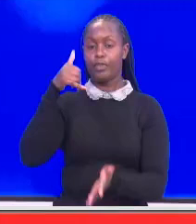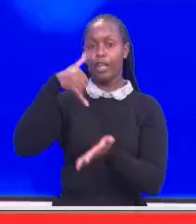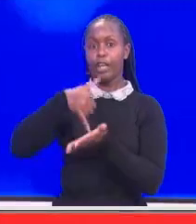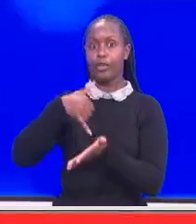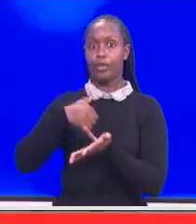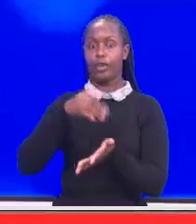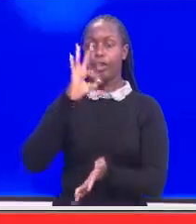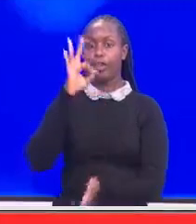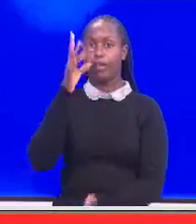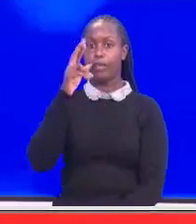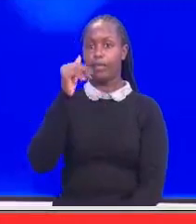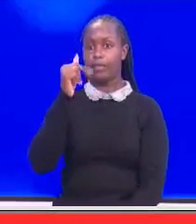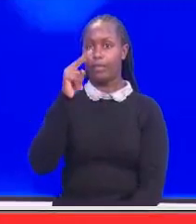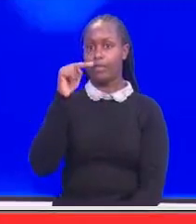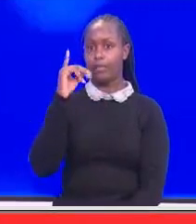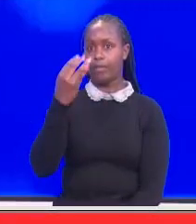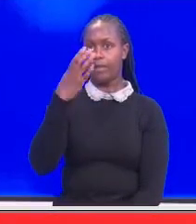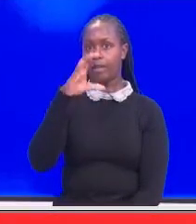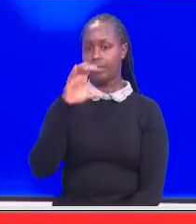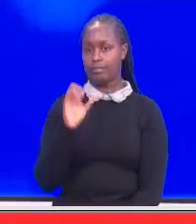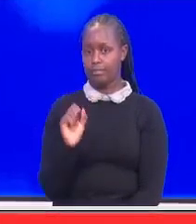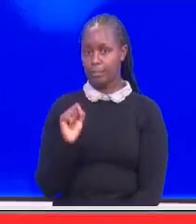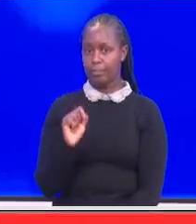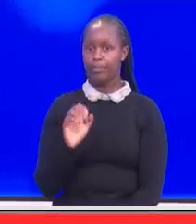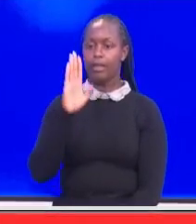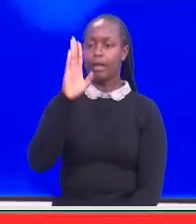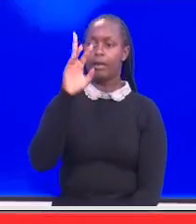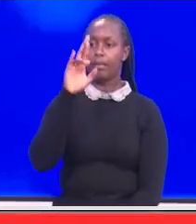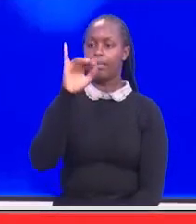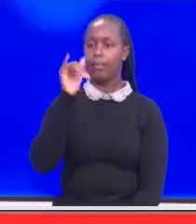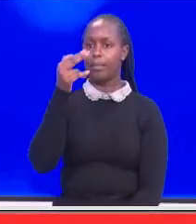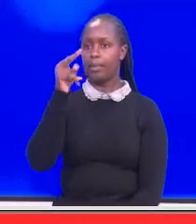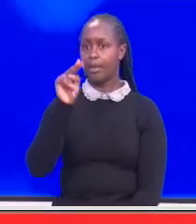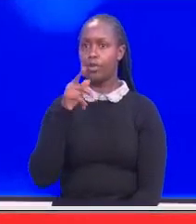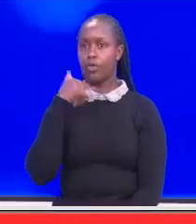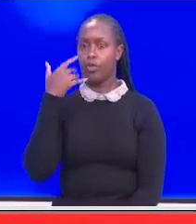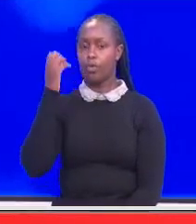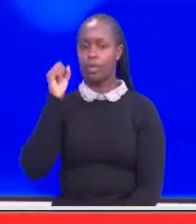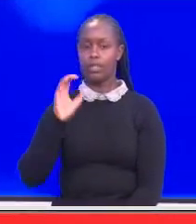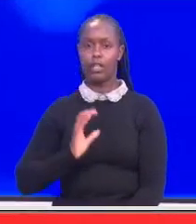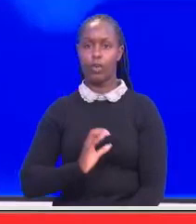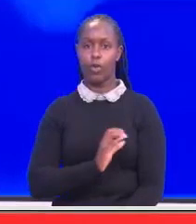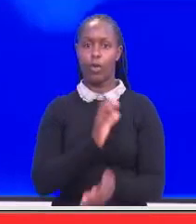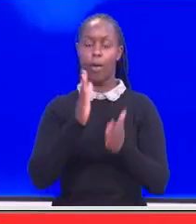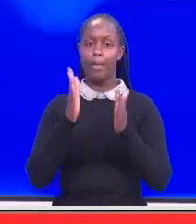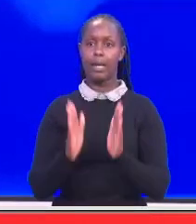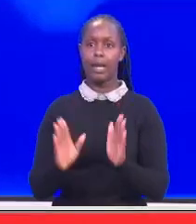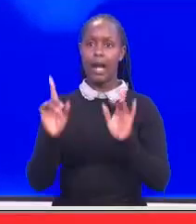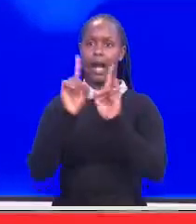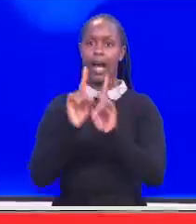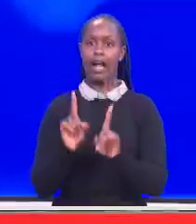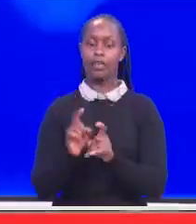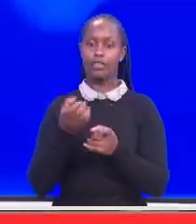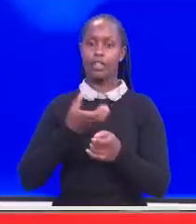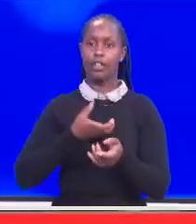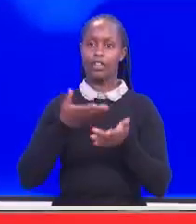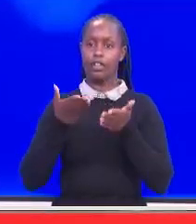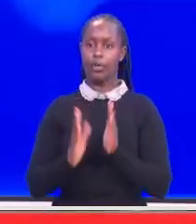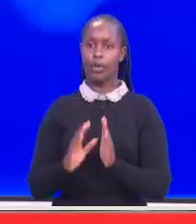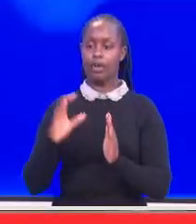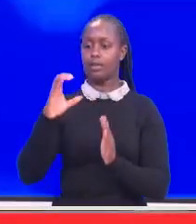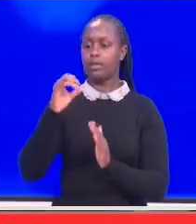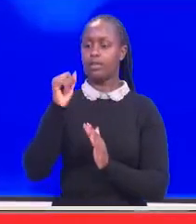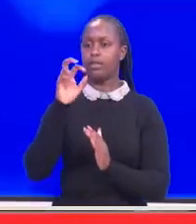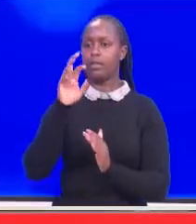Mutethia, Alan Kimanzi, Brian Kariuki, aliyekuwa kamanda wa kituo hicho Kennedy Mugambi, pamoja na mmiliki wa baa ya